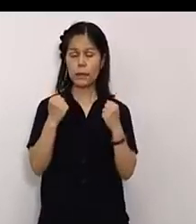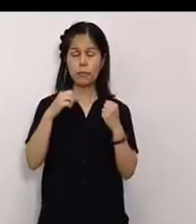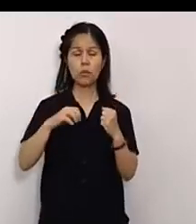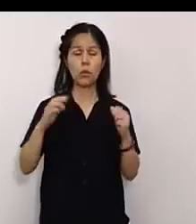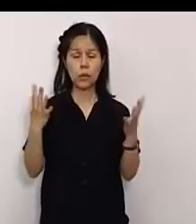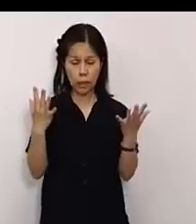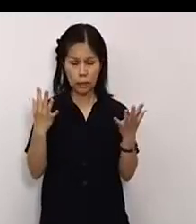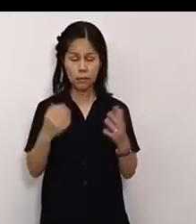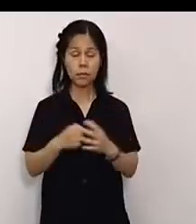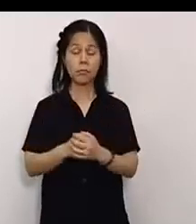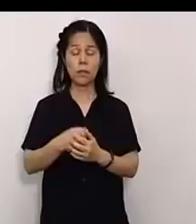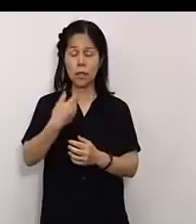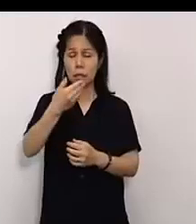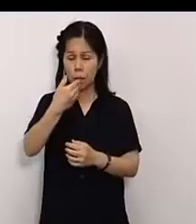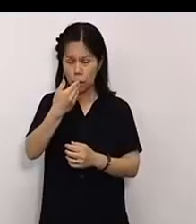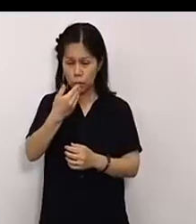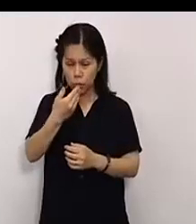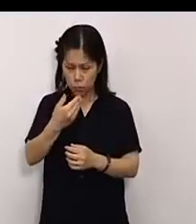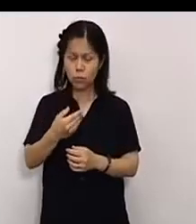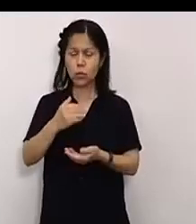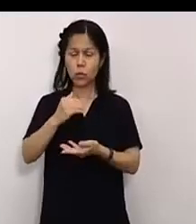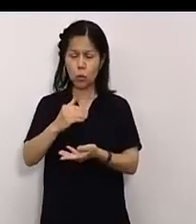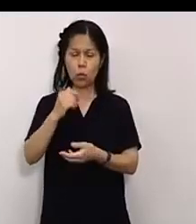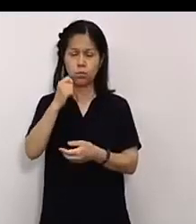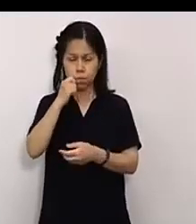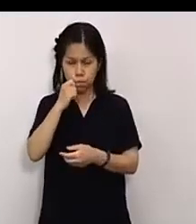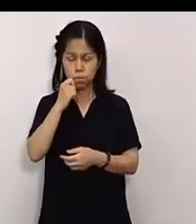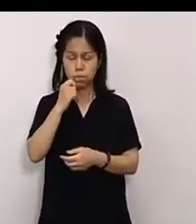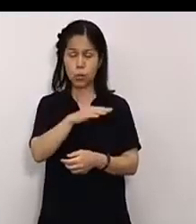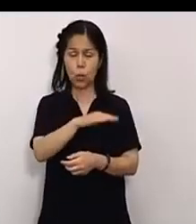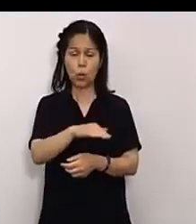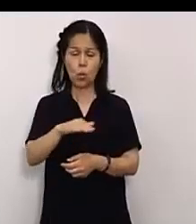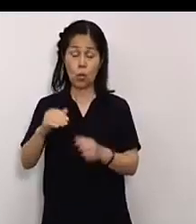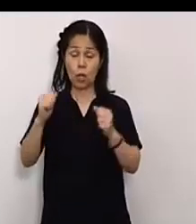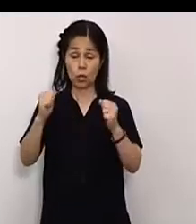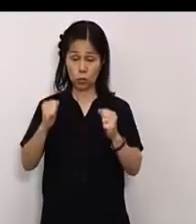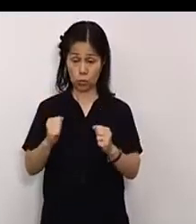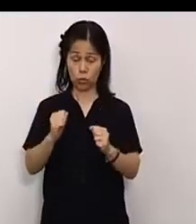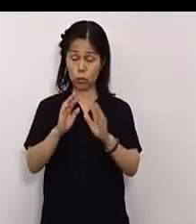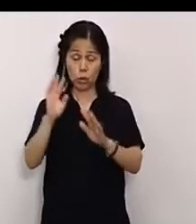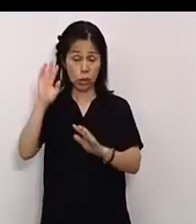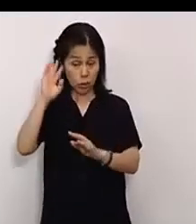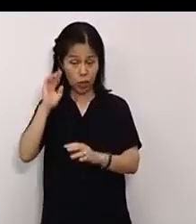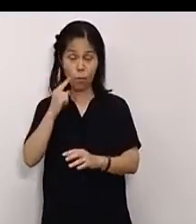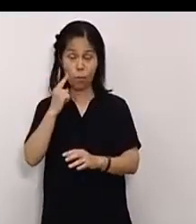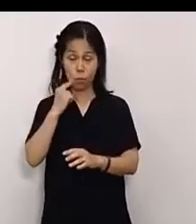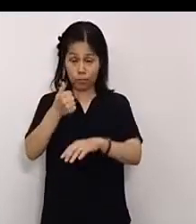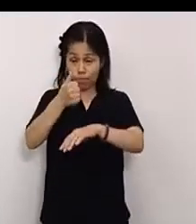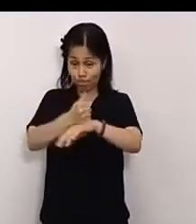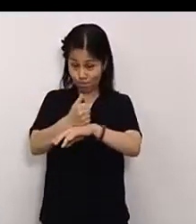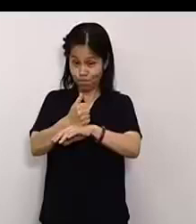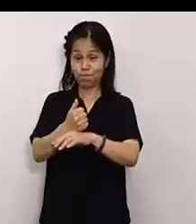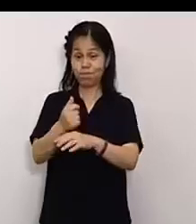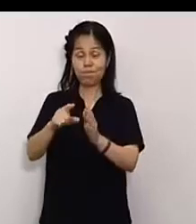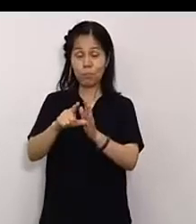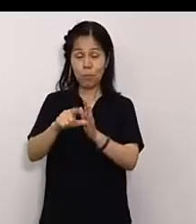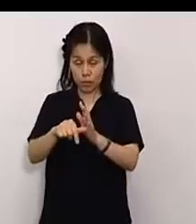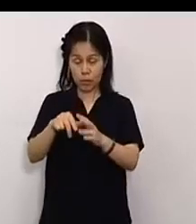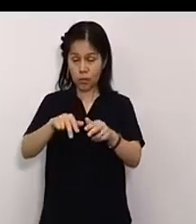食べることもあのままならない子どもたちの存在を、まあ、宇都宮さんお聞きになって、こうもし都知事になられたら、まあ、どういう施策で